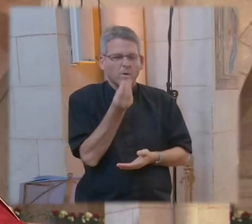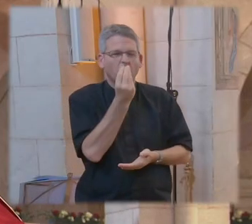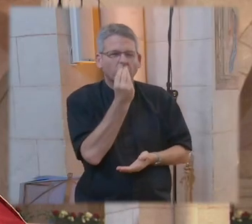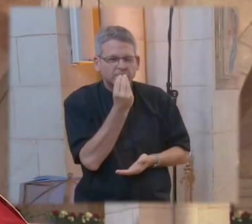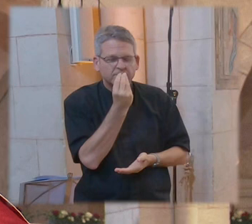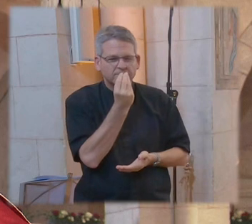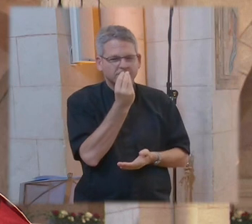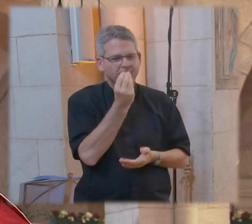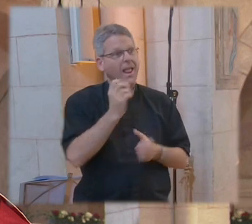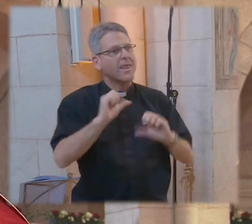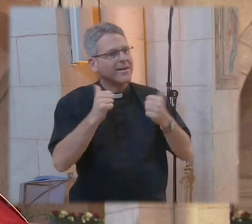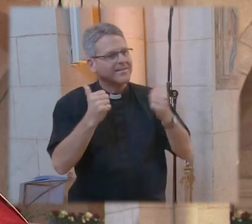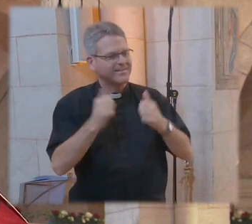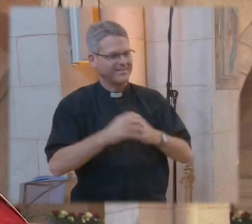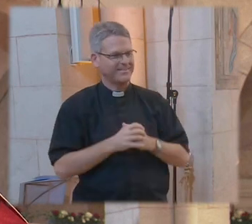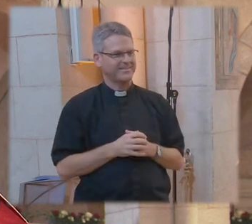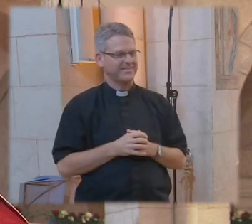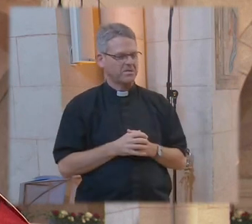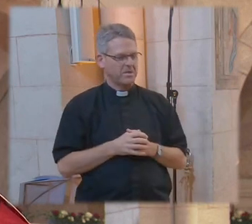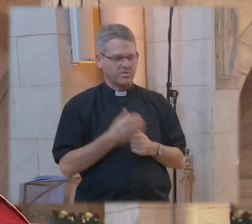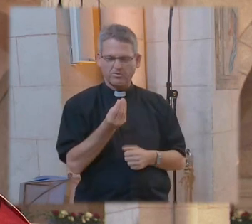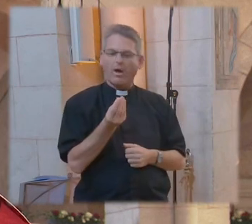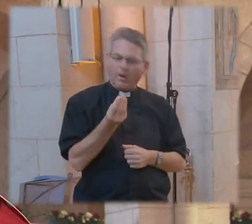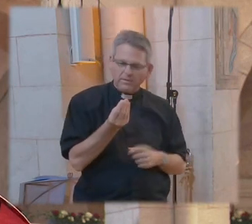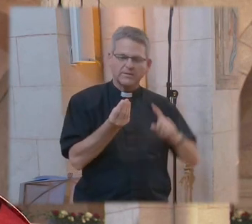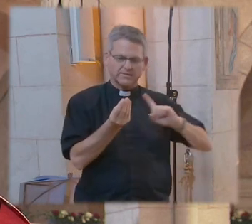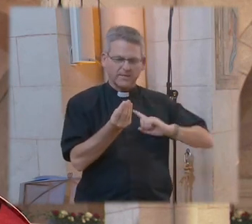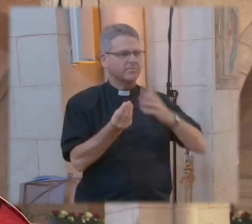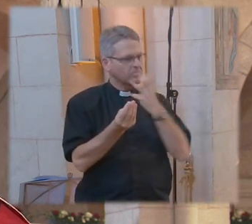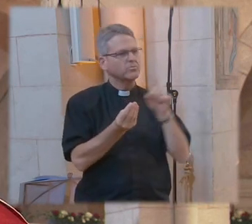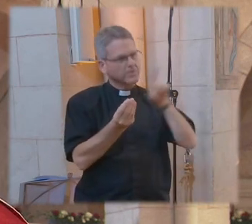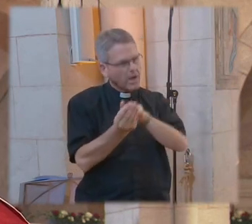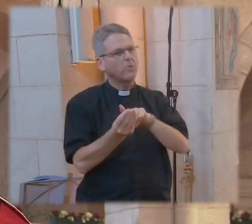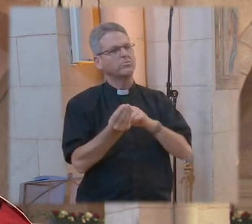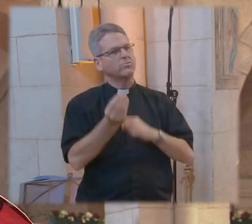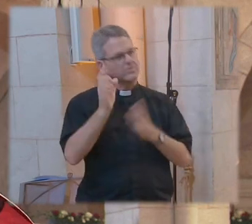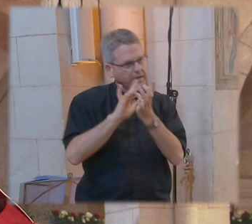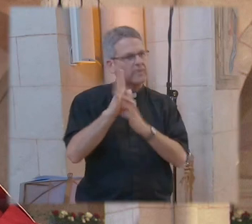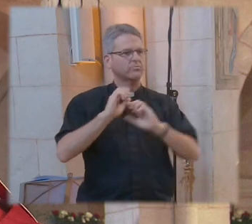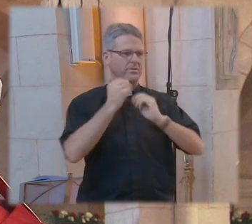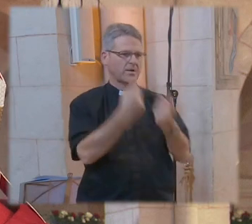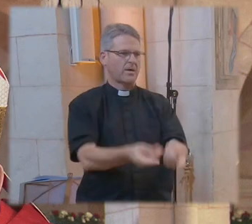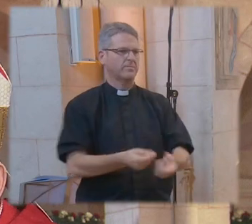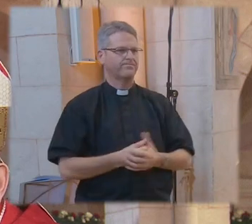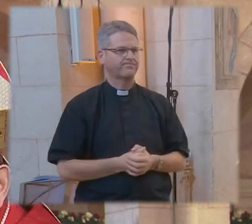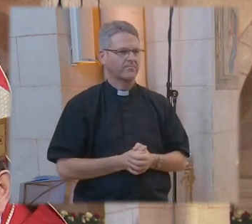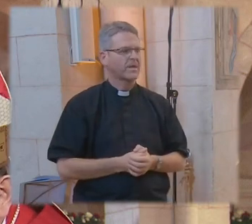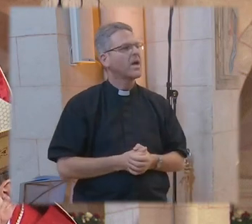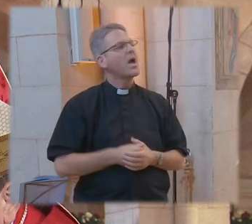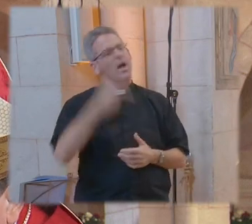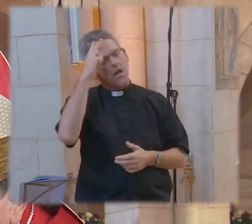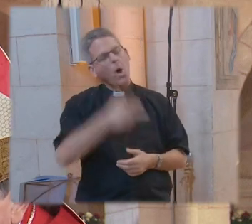Menschen hinzugeben, die seine Liebe nötig haben. Sein Zeugnis des Glaubens und